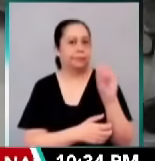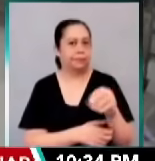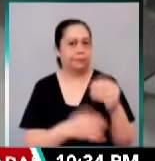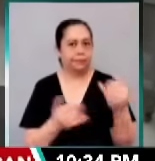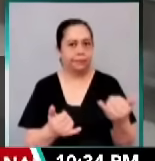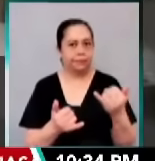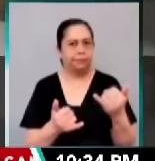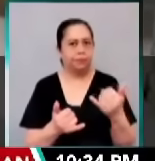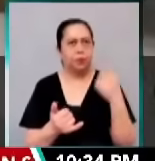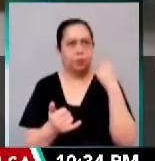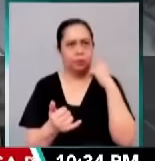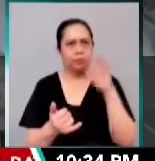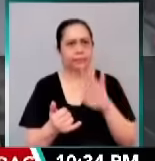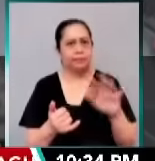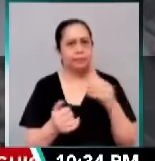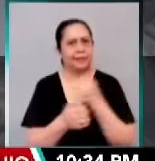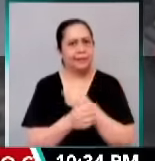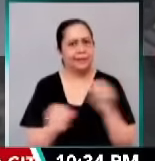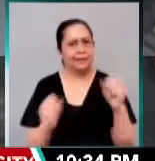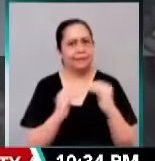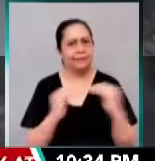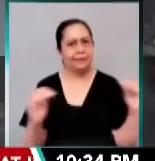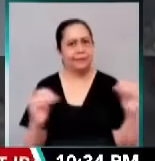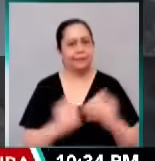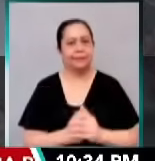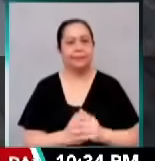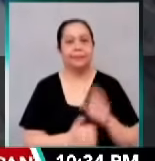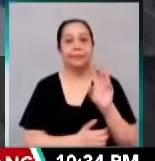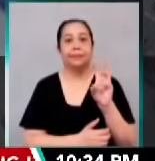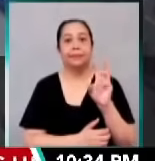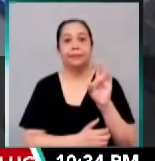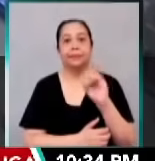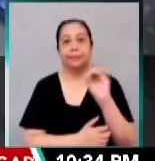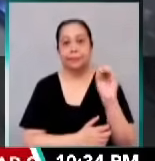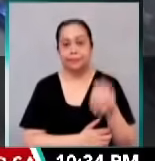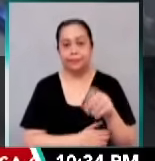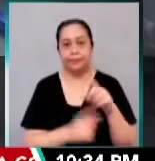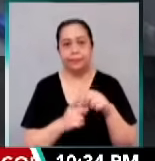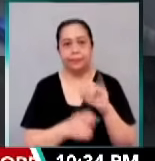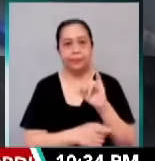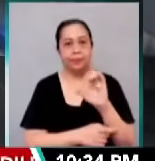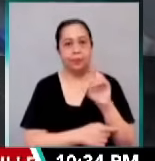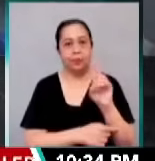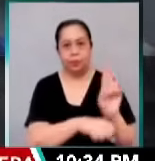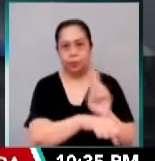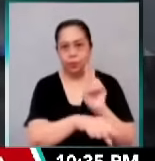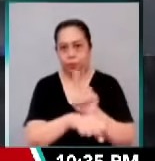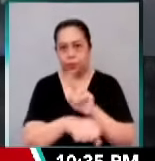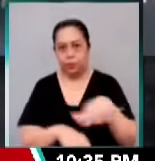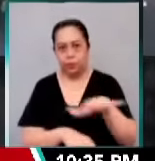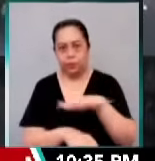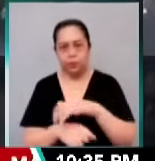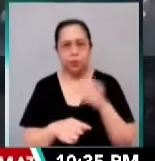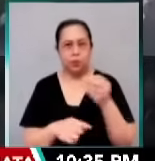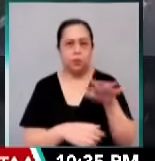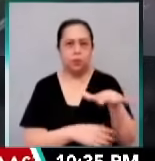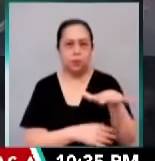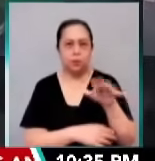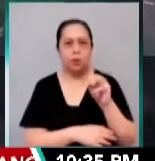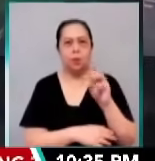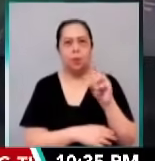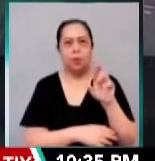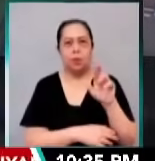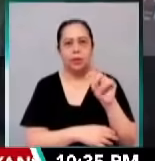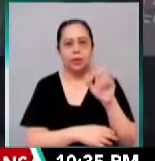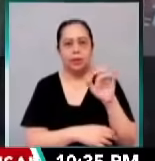itinuturing ng safe level. 67% naman ang ICU utilization o nasa moderate risk lang. Tingin ng